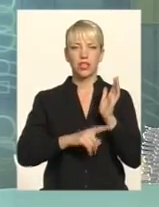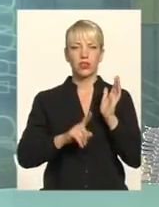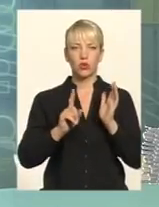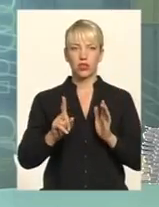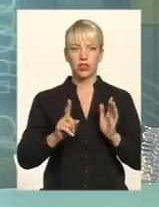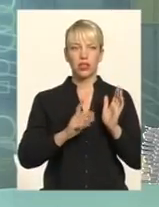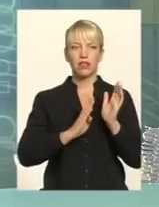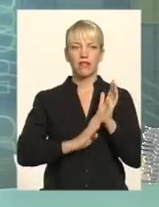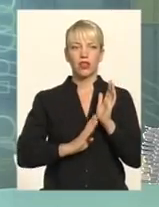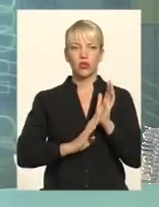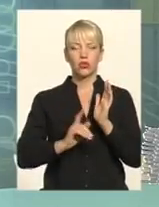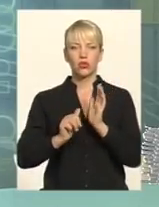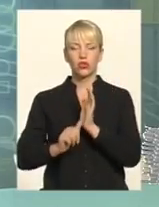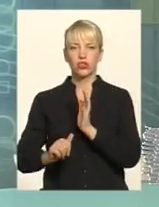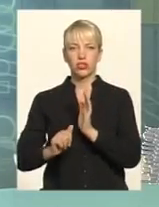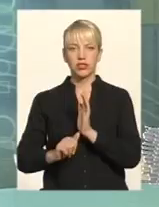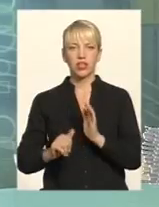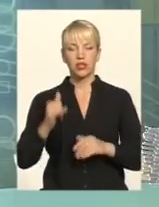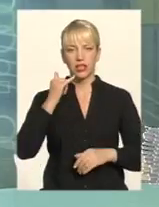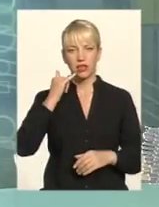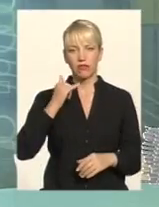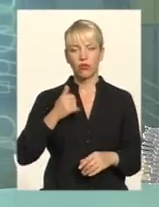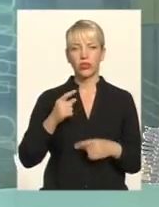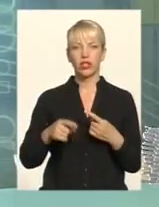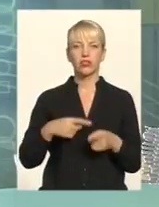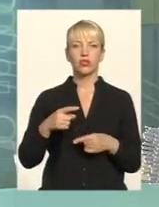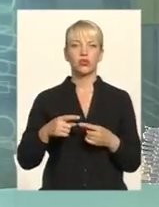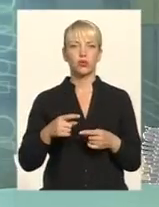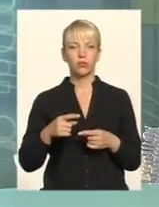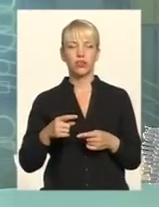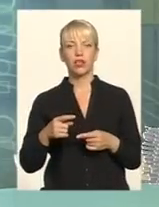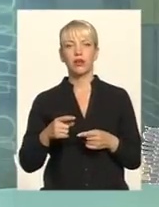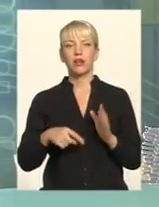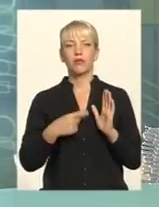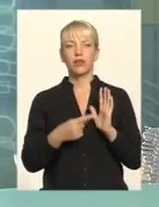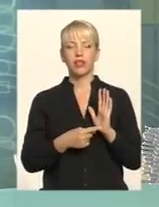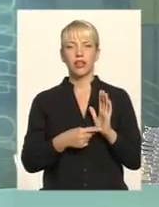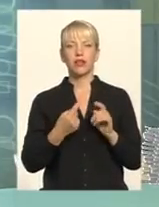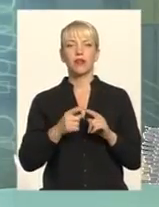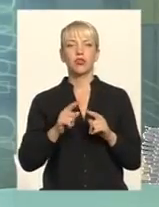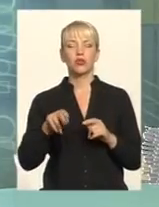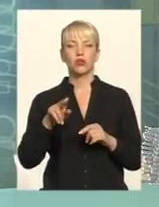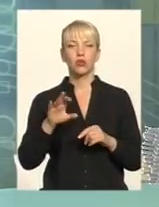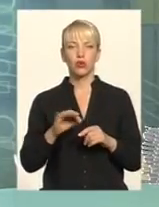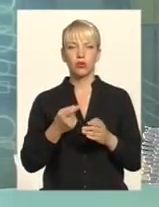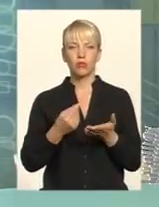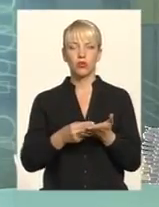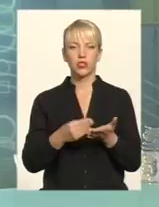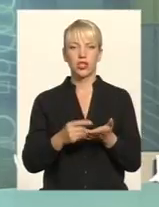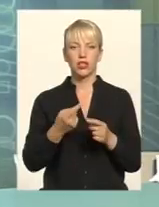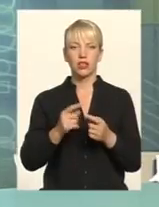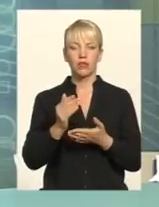61 90 60. А моє наступне запитання в розрізі того прийняття бюджету і тих програм, які